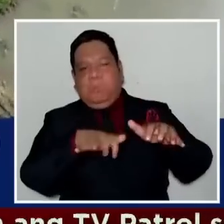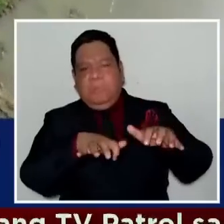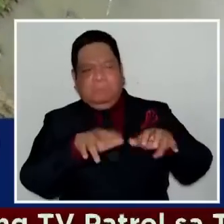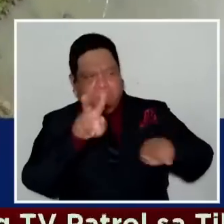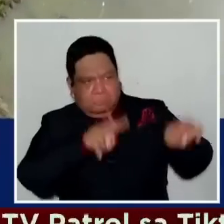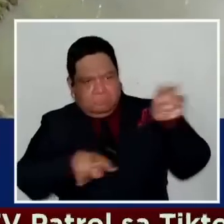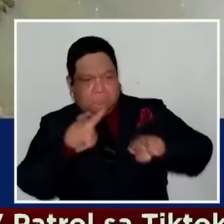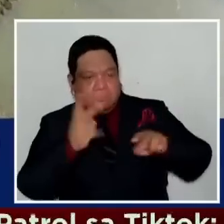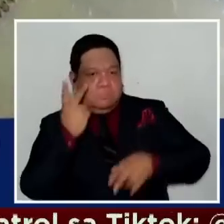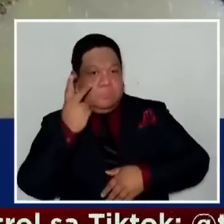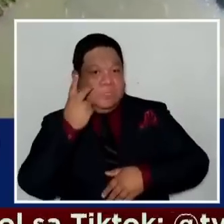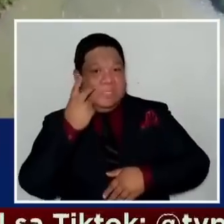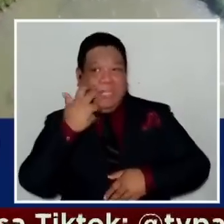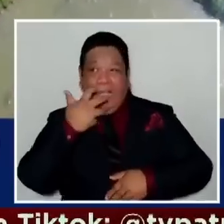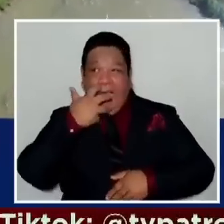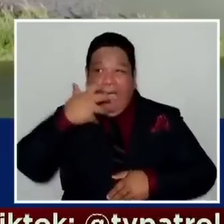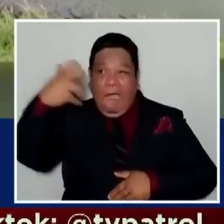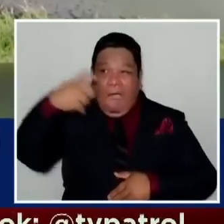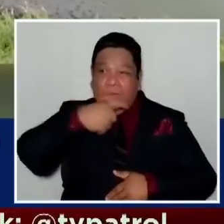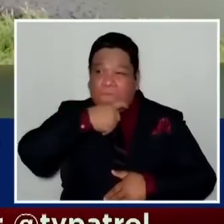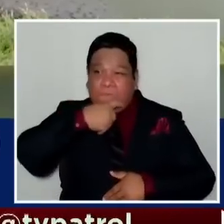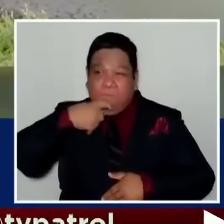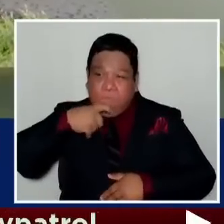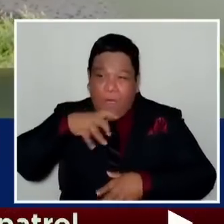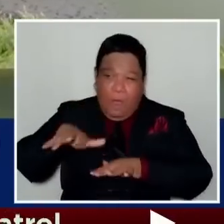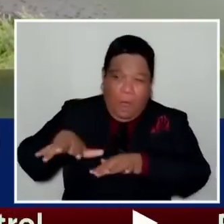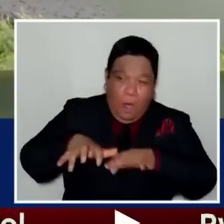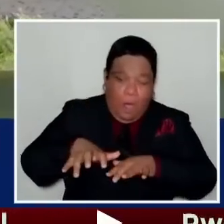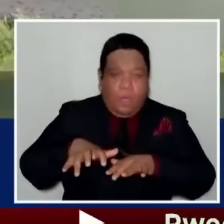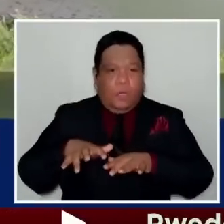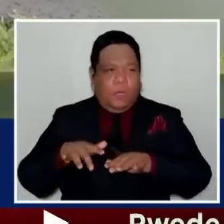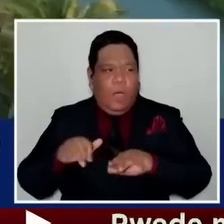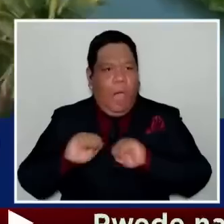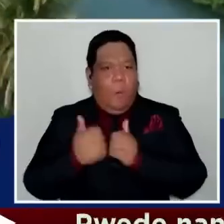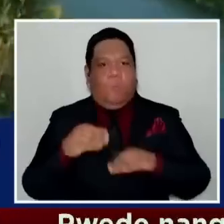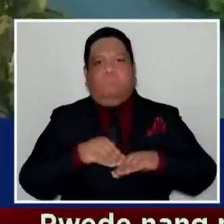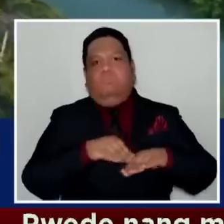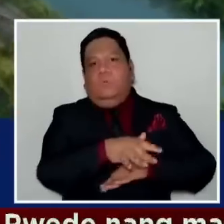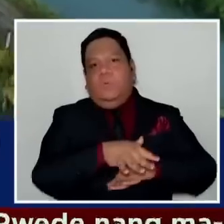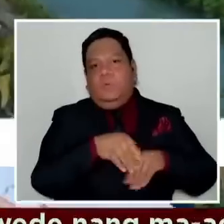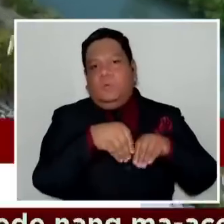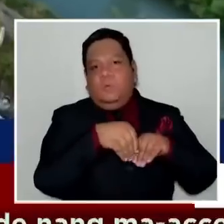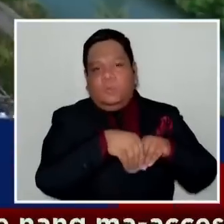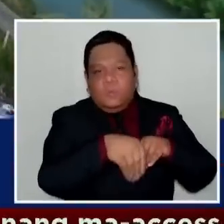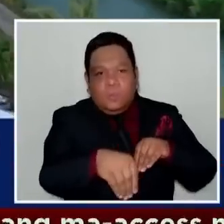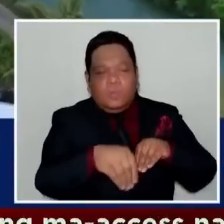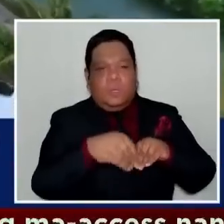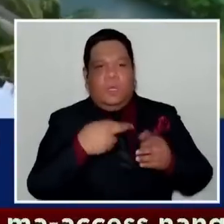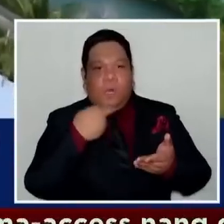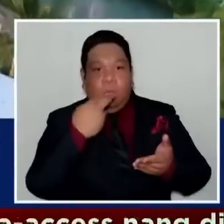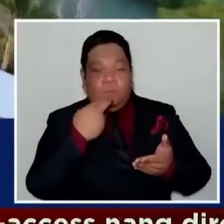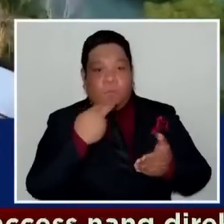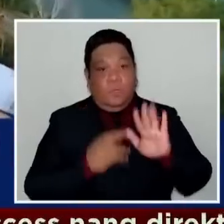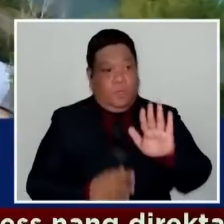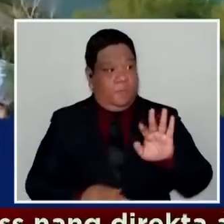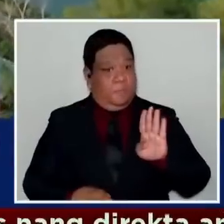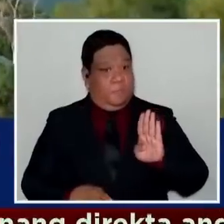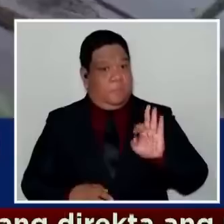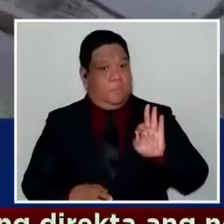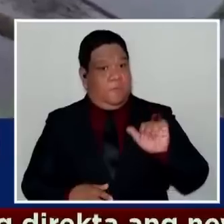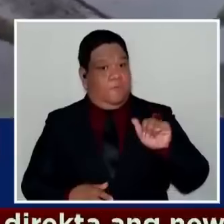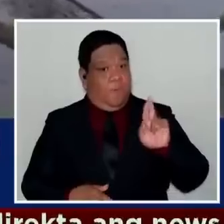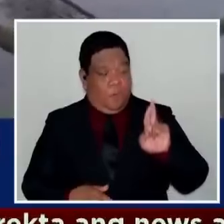sa bigas o anumang pananim. Sabi naman ng BIFAR, may positibo at negatibong epekto din ang El Nino